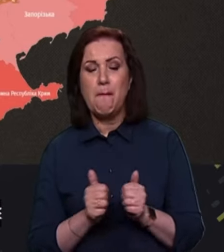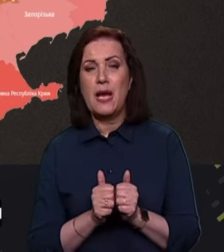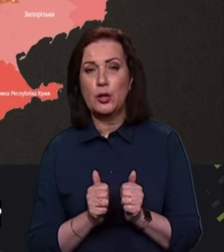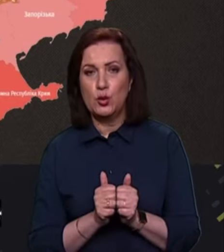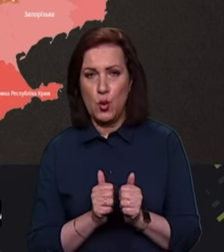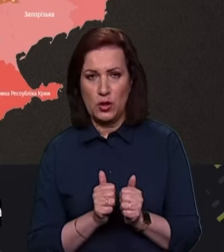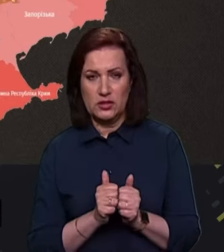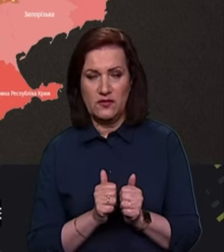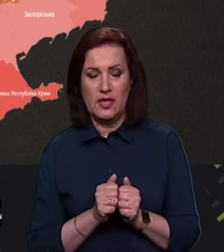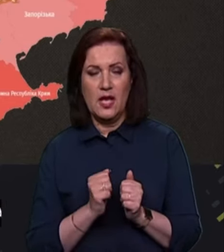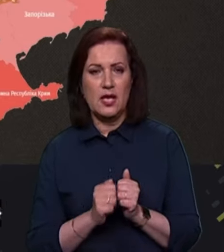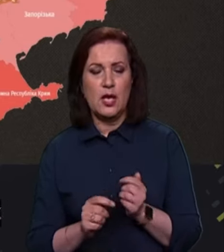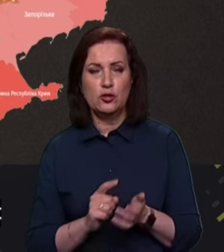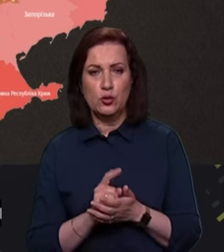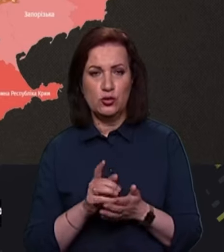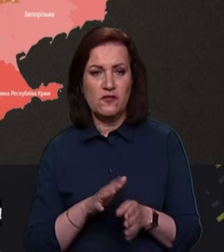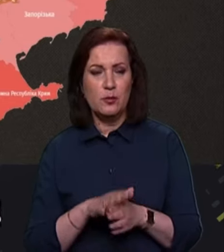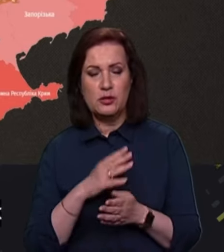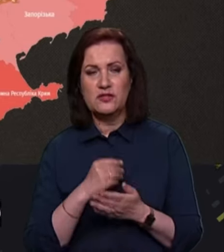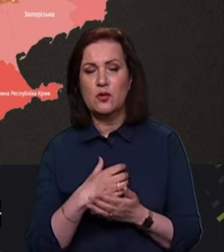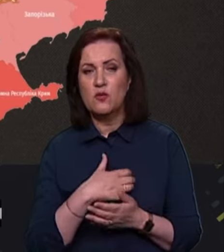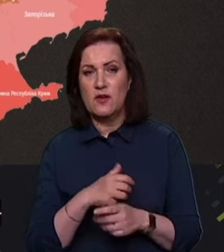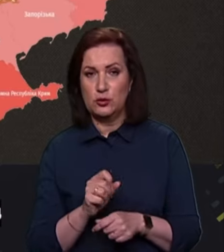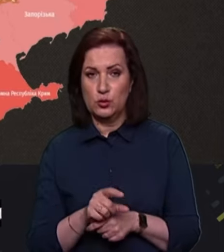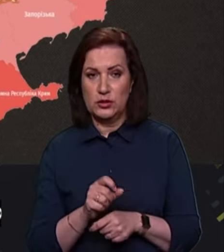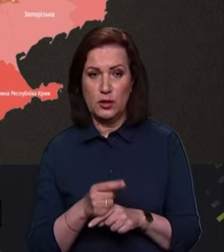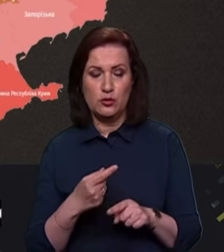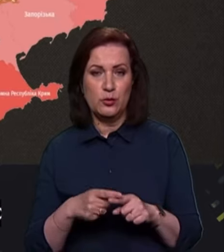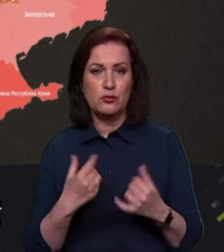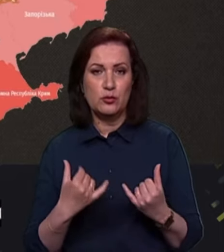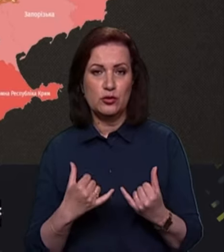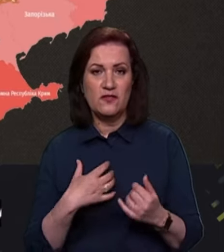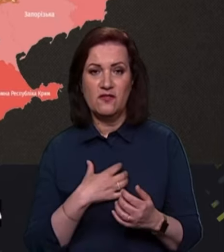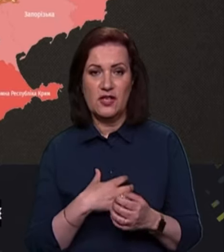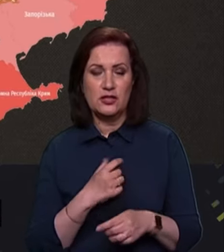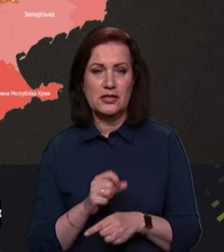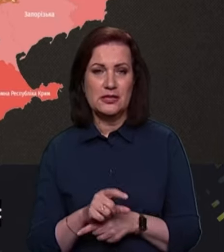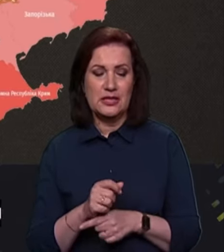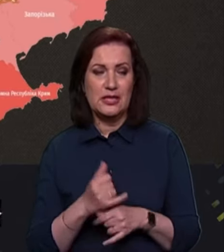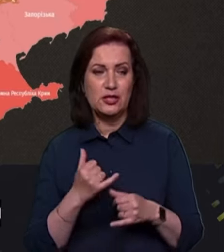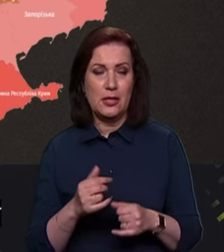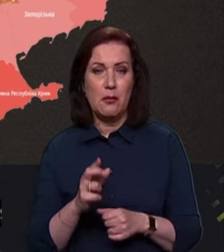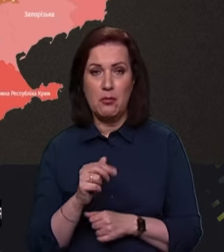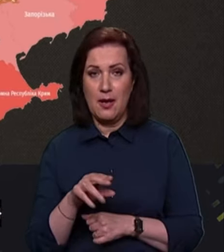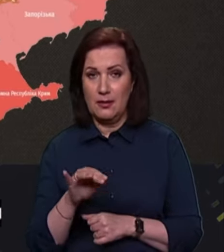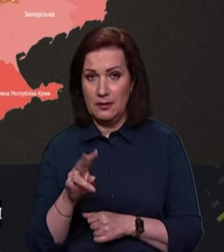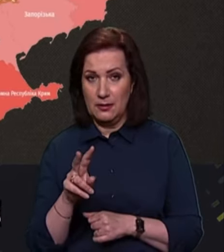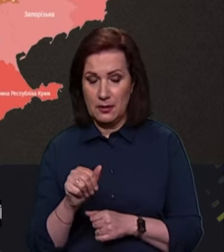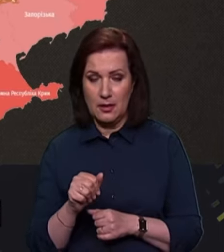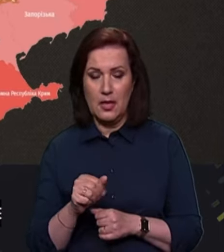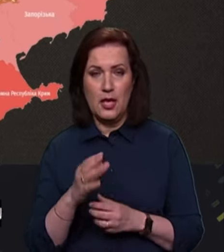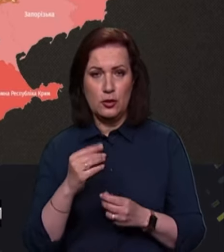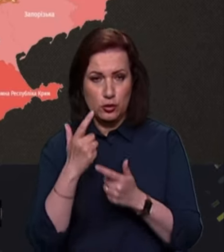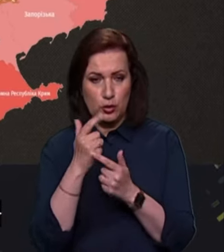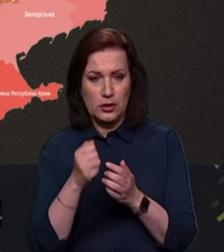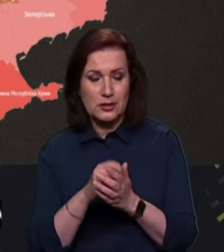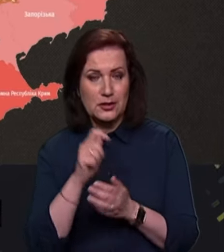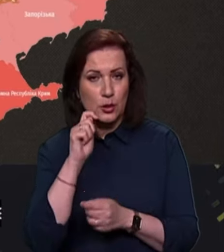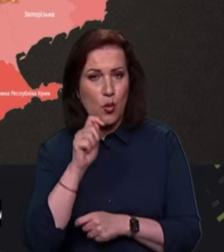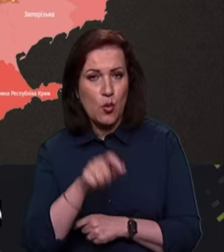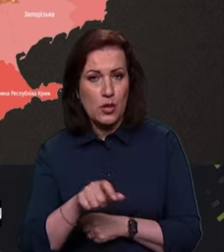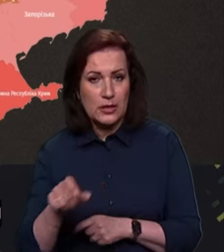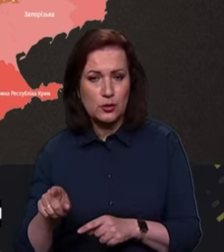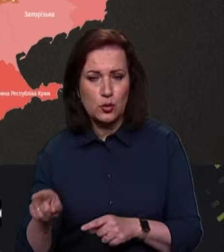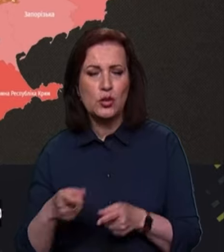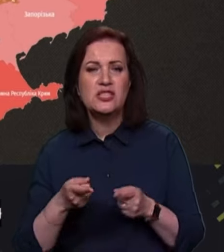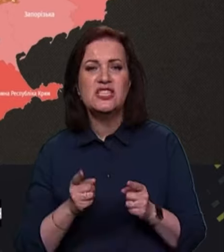в этом договоре, в этом партнерстве каждый должен выполнить свою важную задачу. Поэтому сейчас важная задача для Байдена еще донести до украинцев,